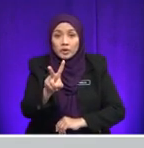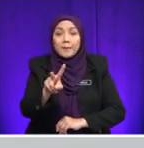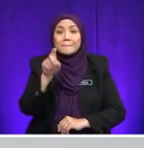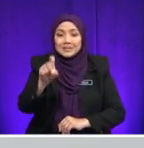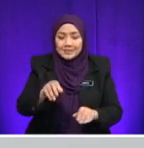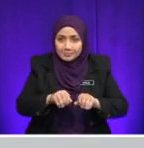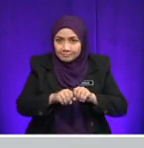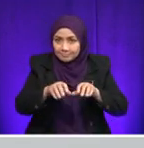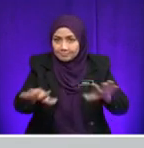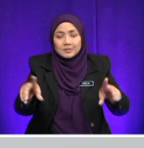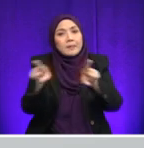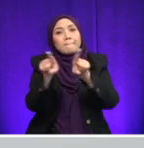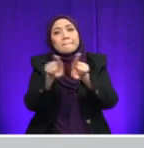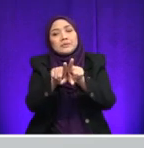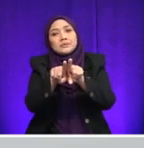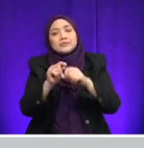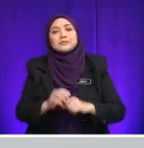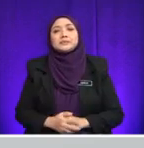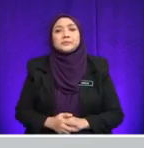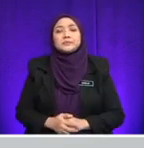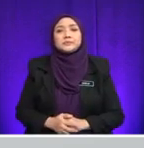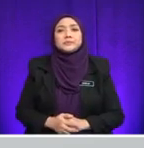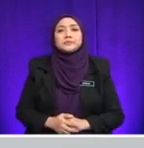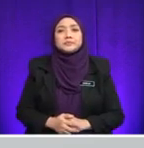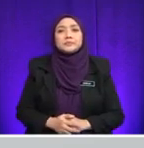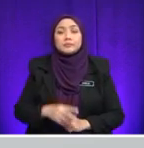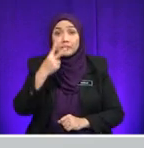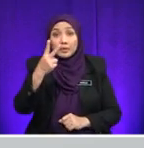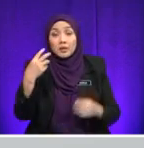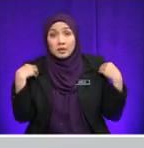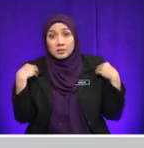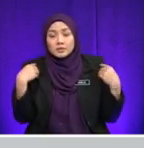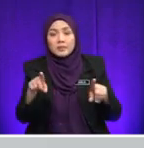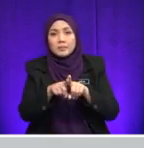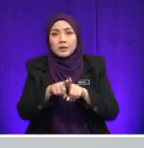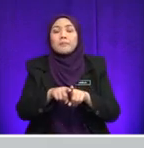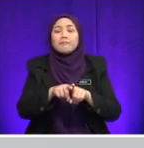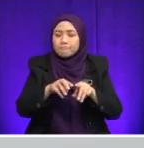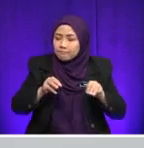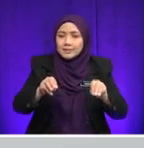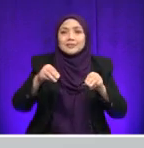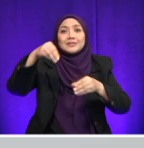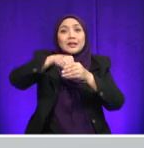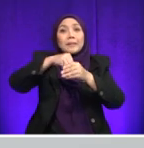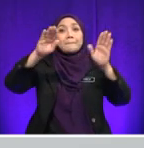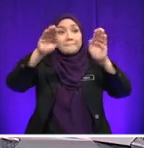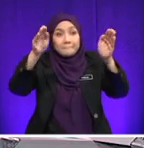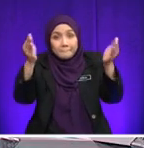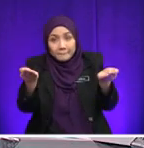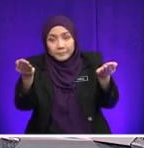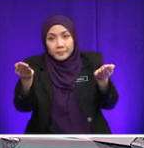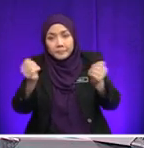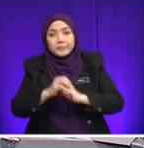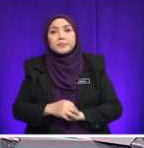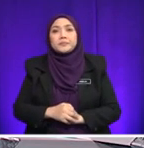kembangkan dia Oke jadi kita kebakaran dekat sini masih lagi dalam kurungan tapi disebabkan ada